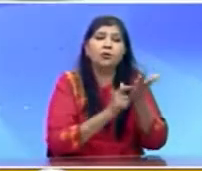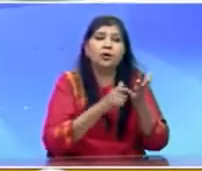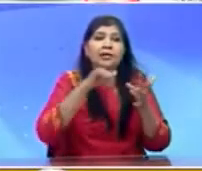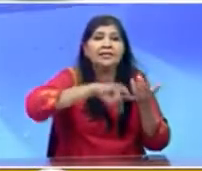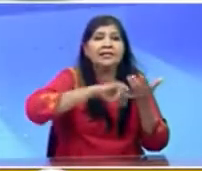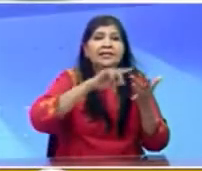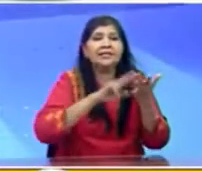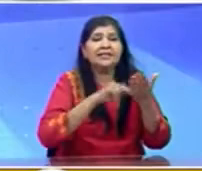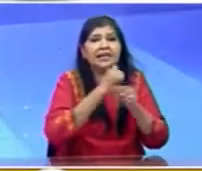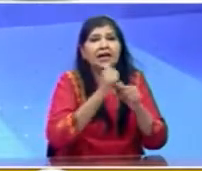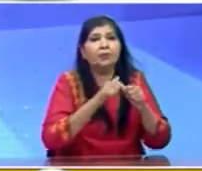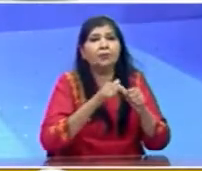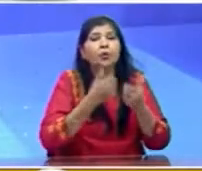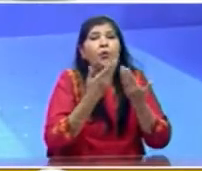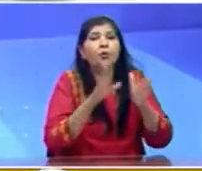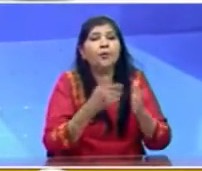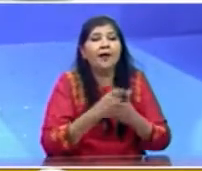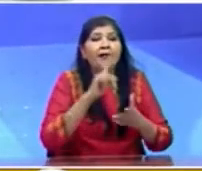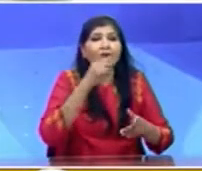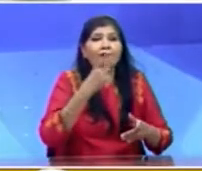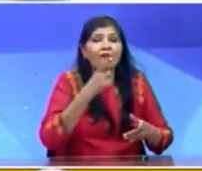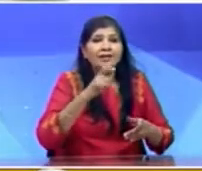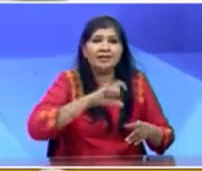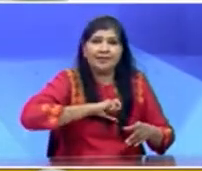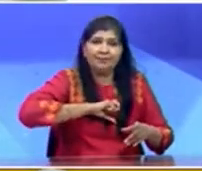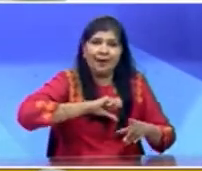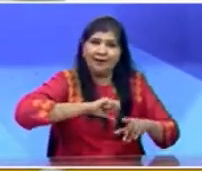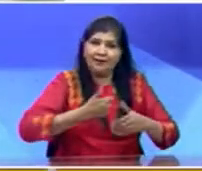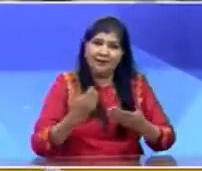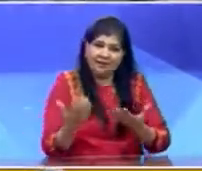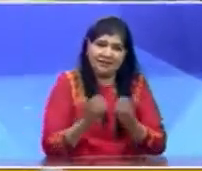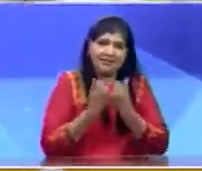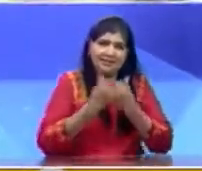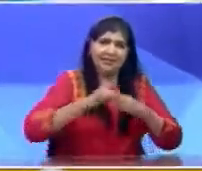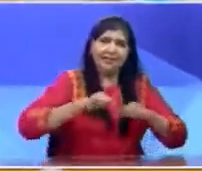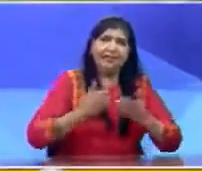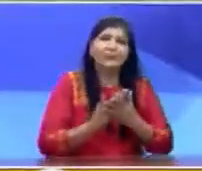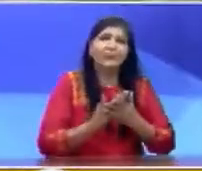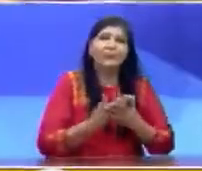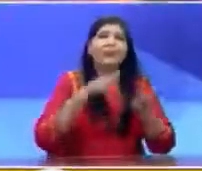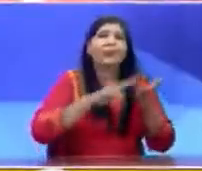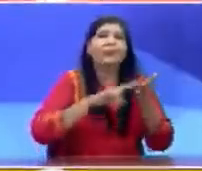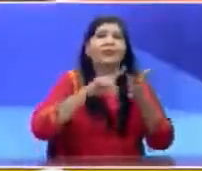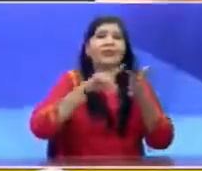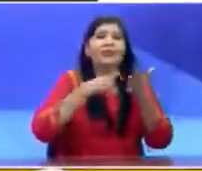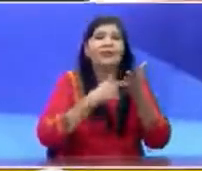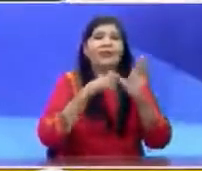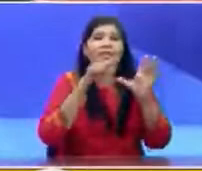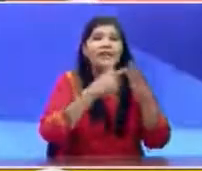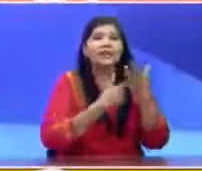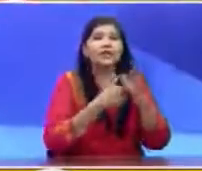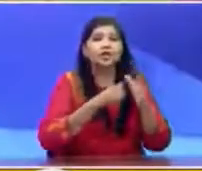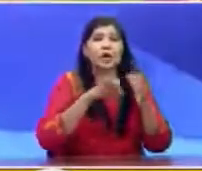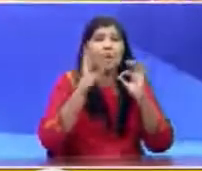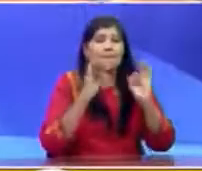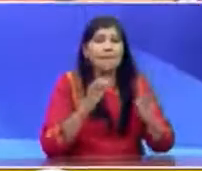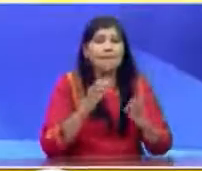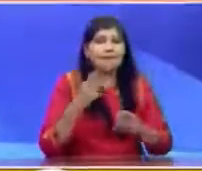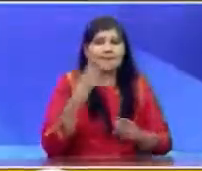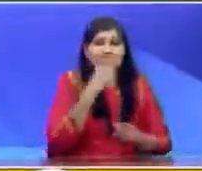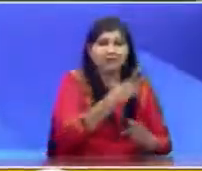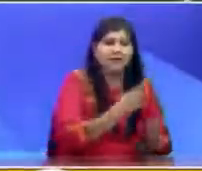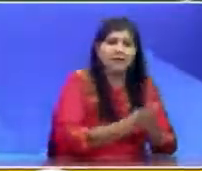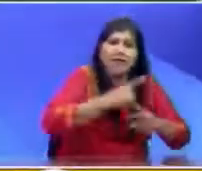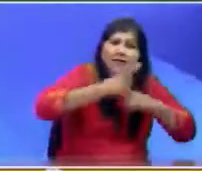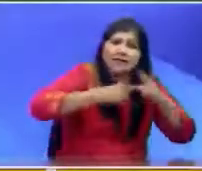सिंगापुर ओपन का अपना पहला खिताब जीता है। नीरज चोपड़ा ने भी अपने बेहतरीन प्रदर्शन को